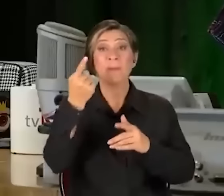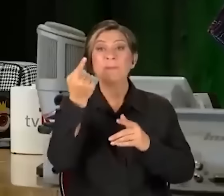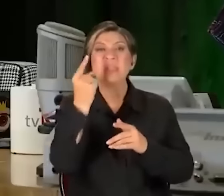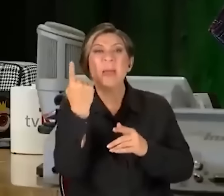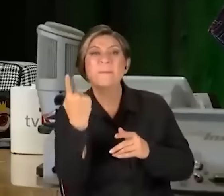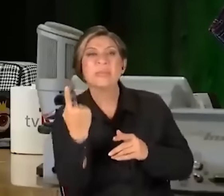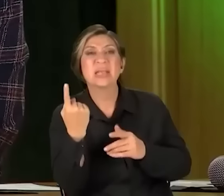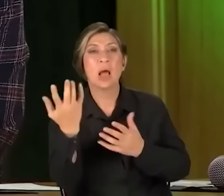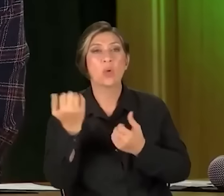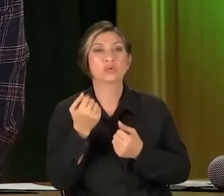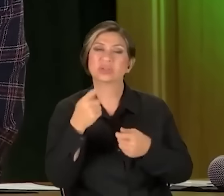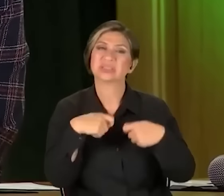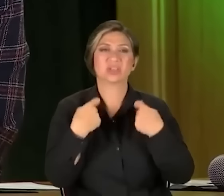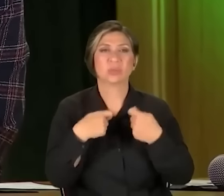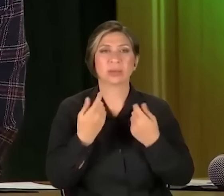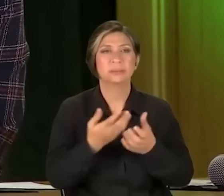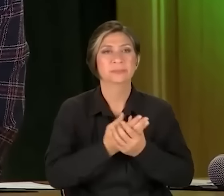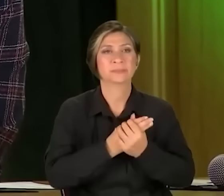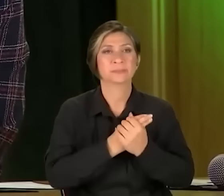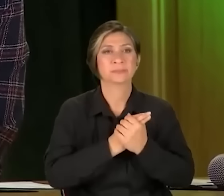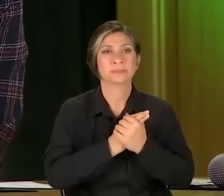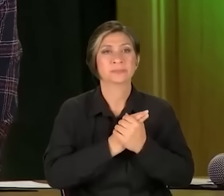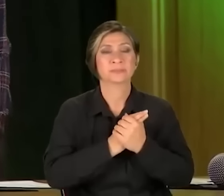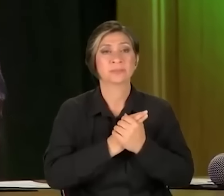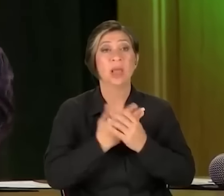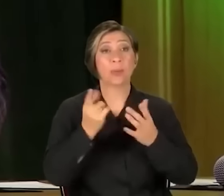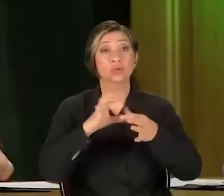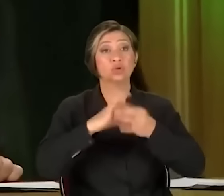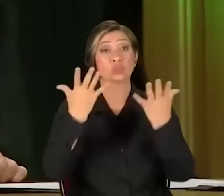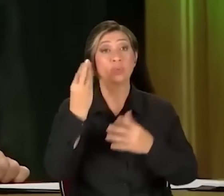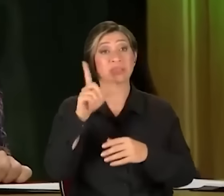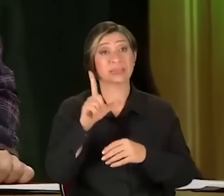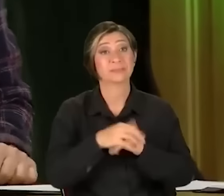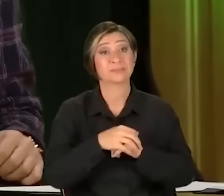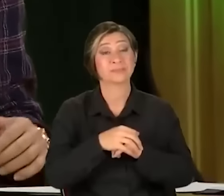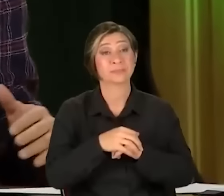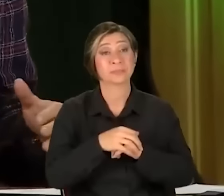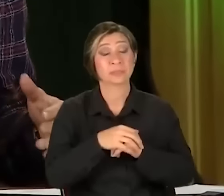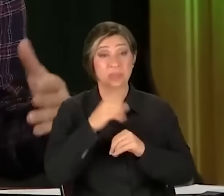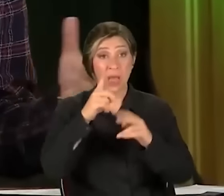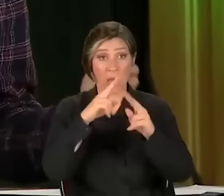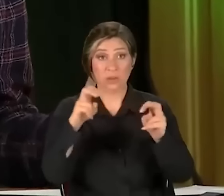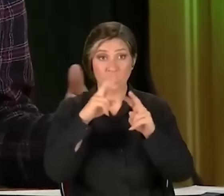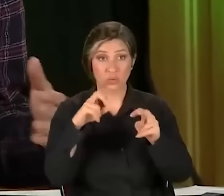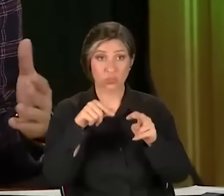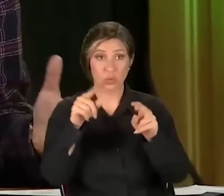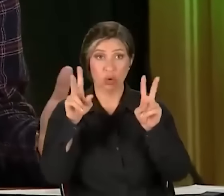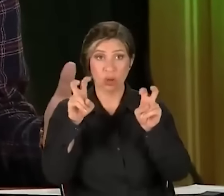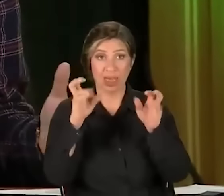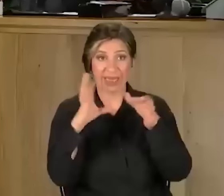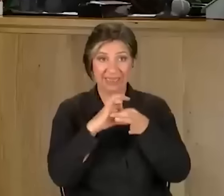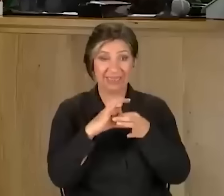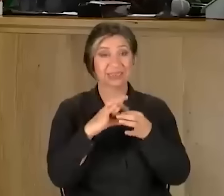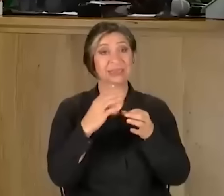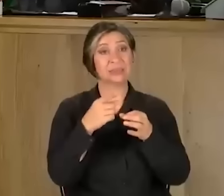binde birini alıyoruz. Evet. Böyle bir saçmalık var. Evet. Ama bunun çözümlenmesi lazım. Peki sen araştırıyorsun bu konuyla ilgilisin, bizzat